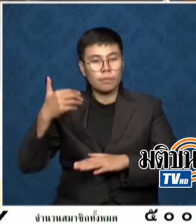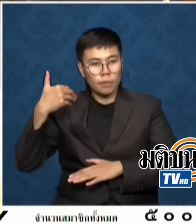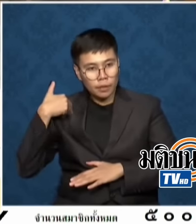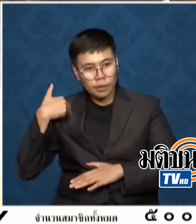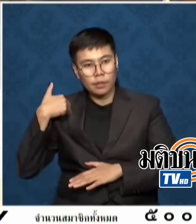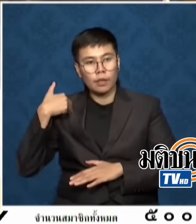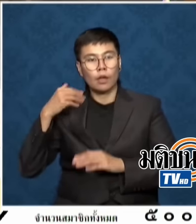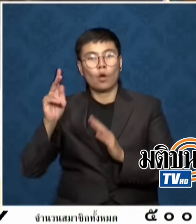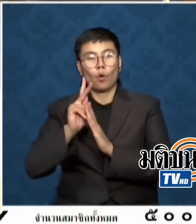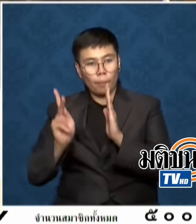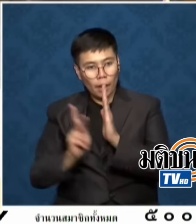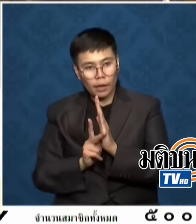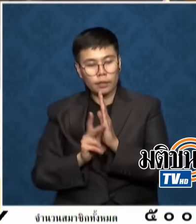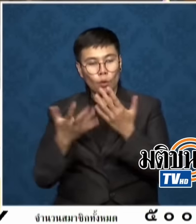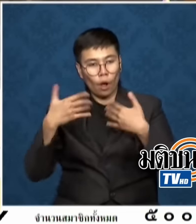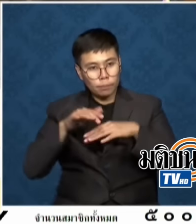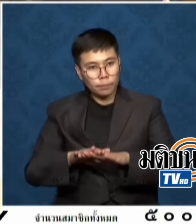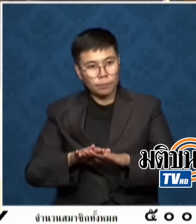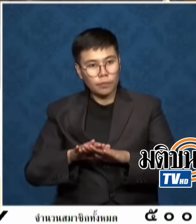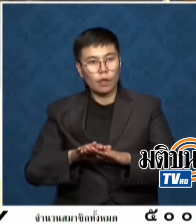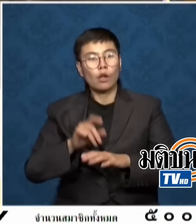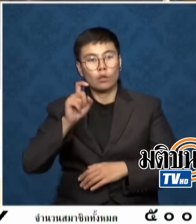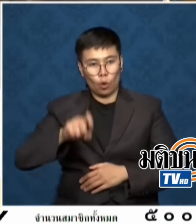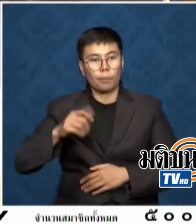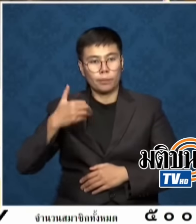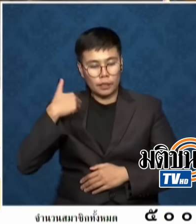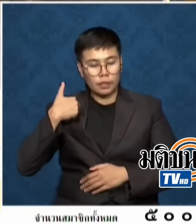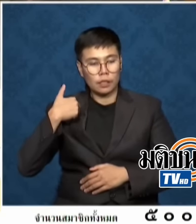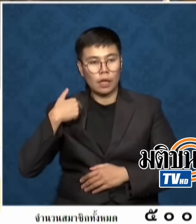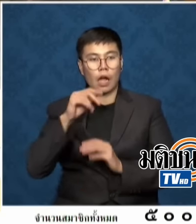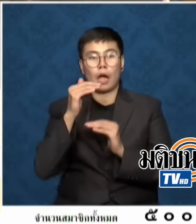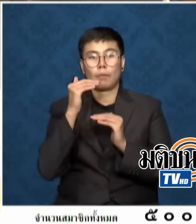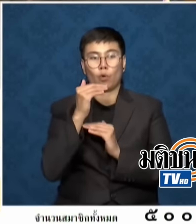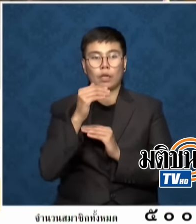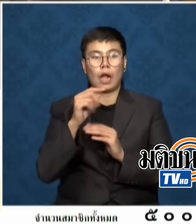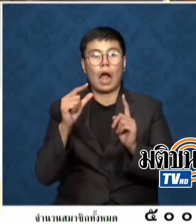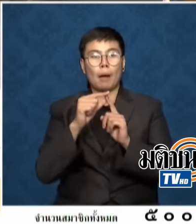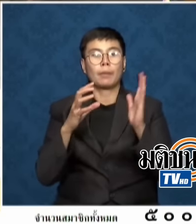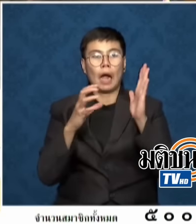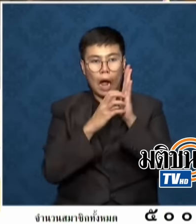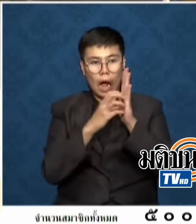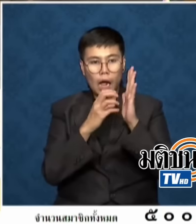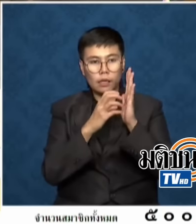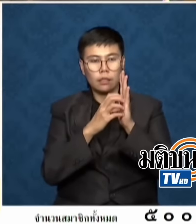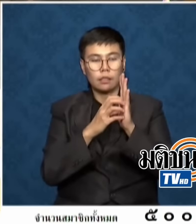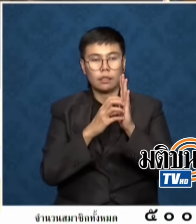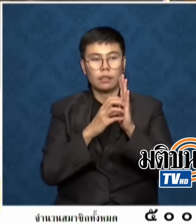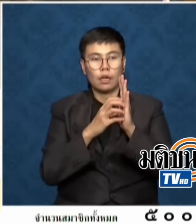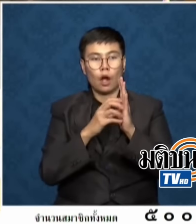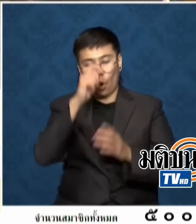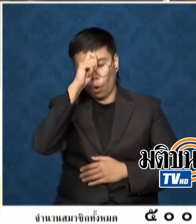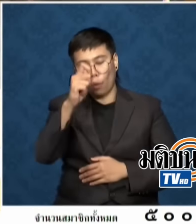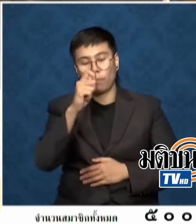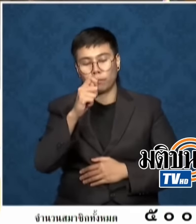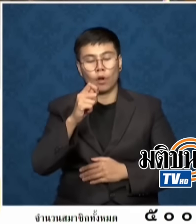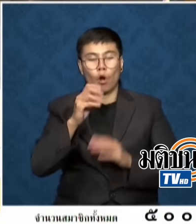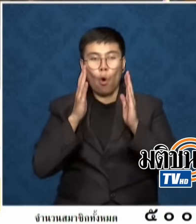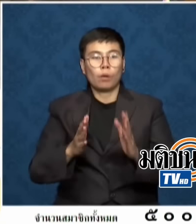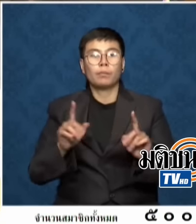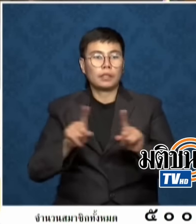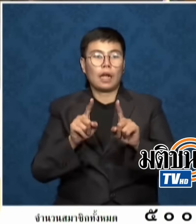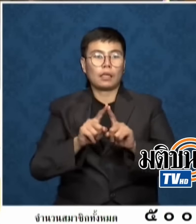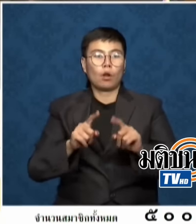ถานะทางกฎหมายร่วมกันจึงจำเป็นอย่างยิ่งที่จะต้องกำหนดคำที่เป็นกลางเพื่อที่จะเคารพศักดิ์ศรีความเป็นมนุษย์นะคะแล้วก็